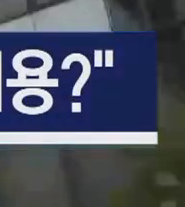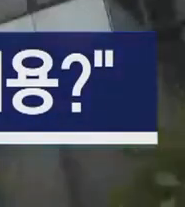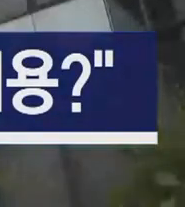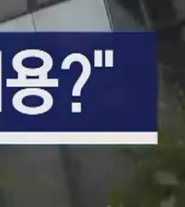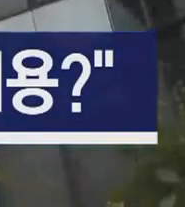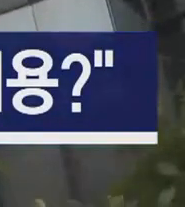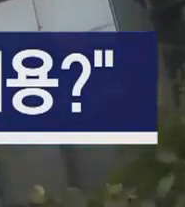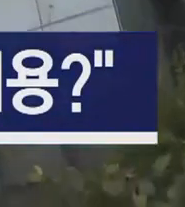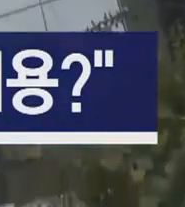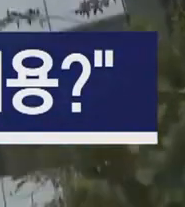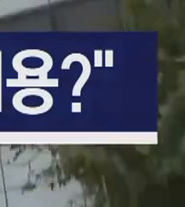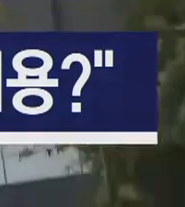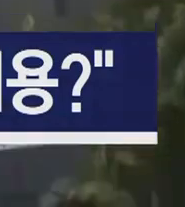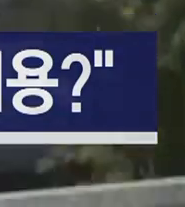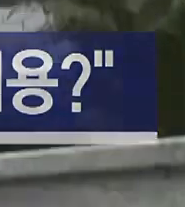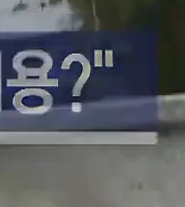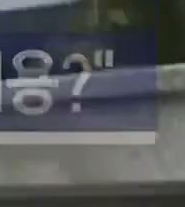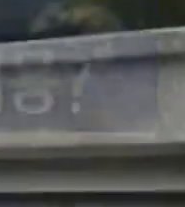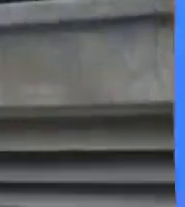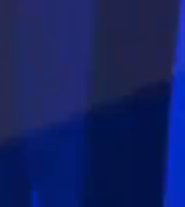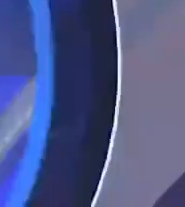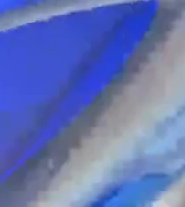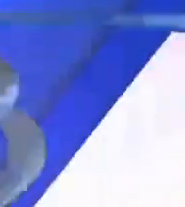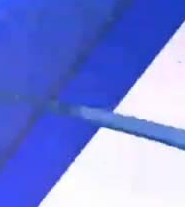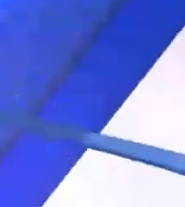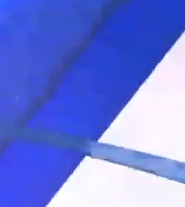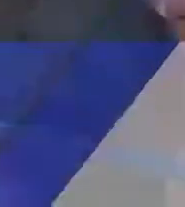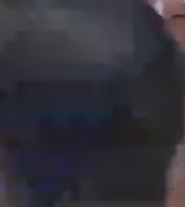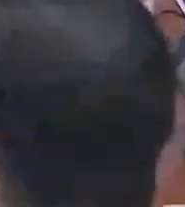분석이 더해지면서 당내 갈등이 커지고 있습니다.